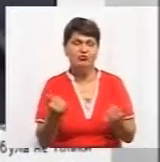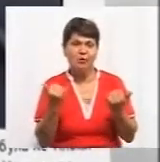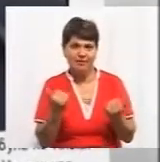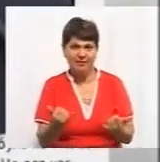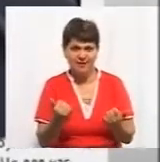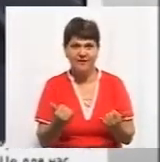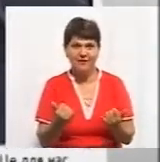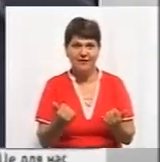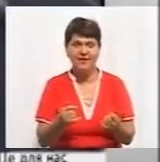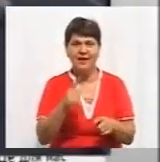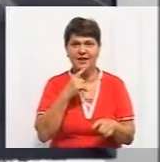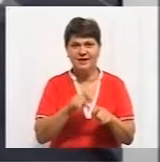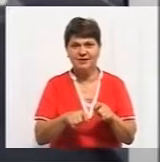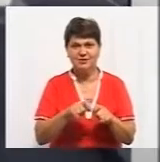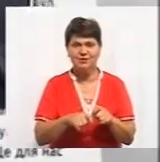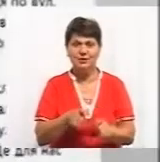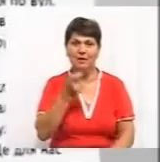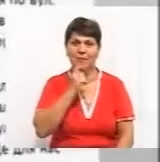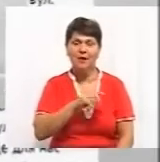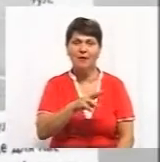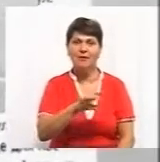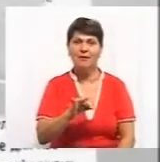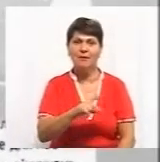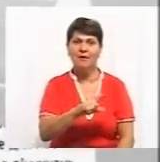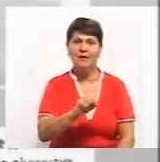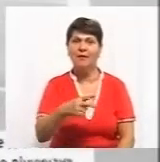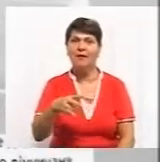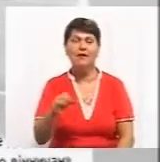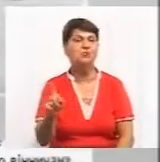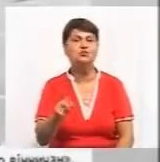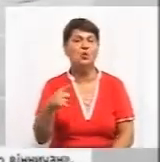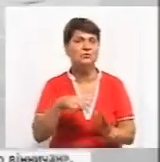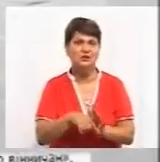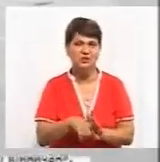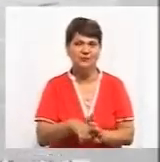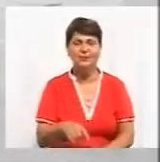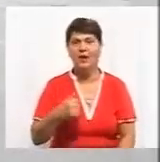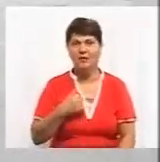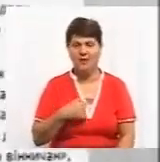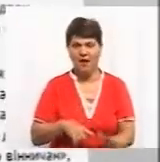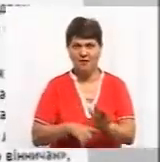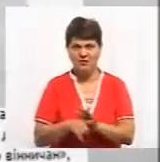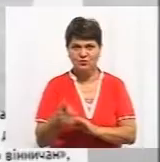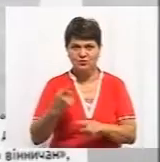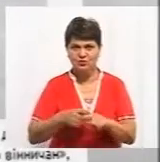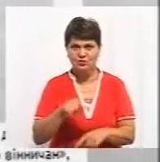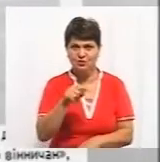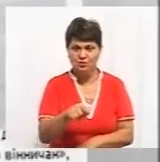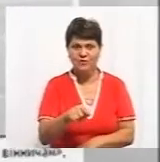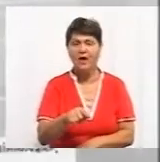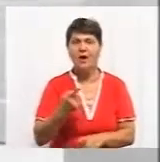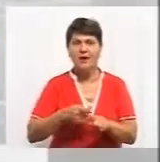її тестують. Пане Михайле, що це означає? Ну, я почну з того, що лінія дійсно це не